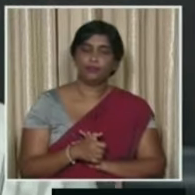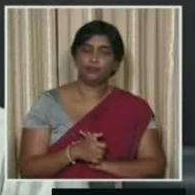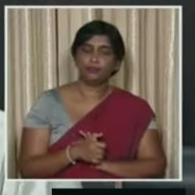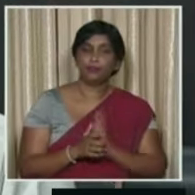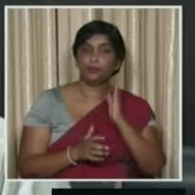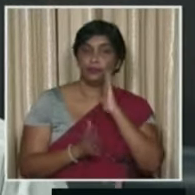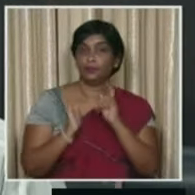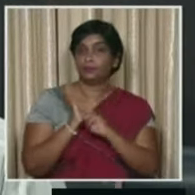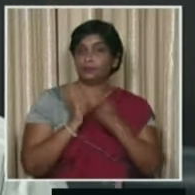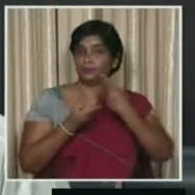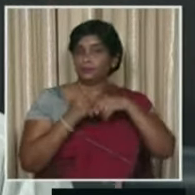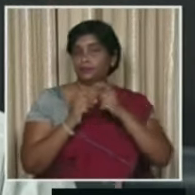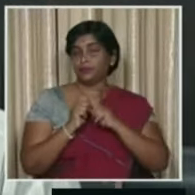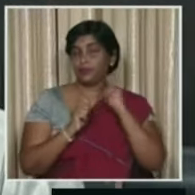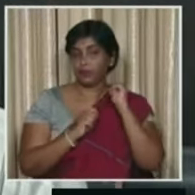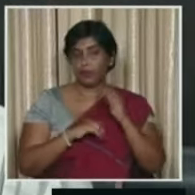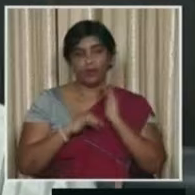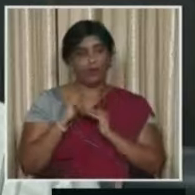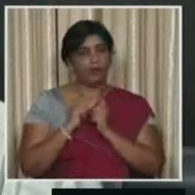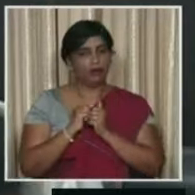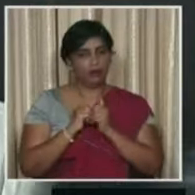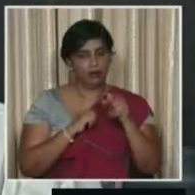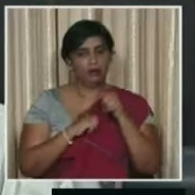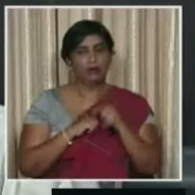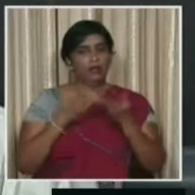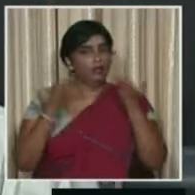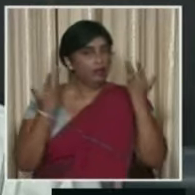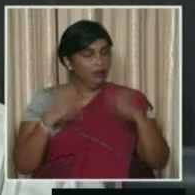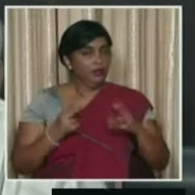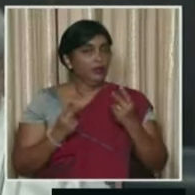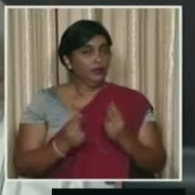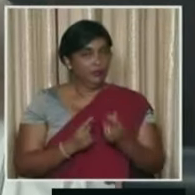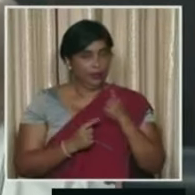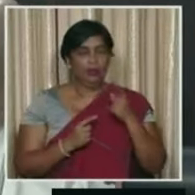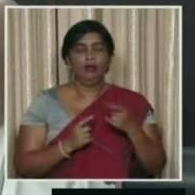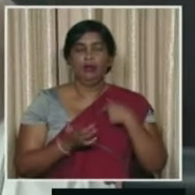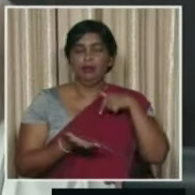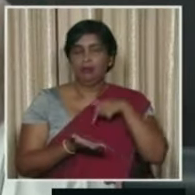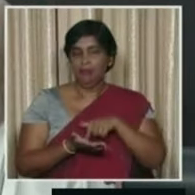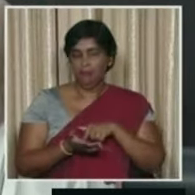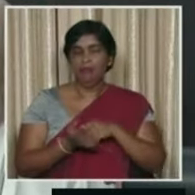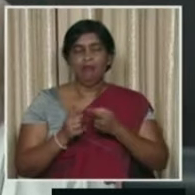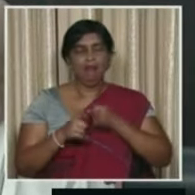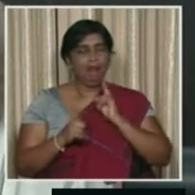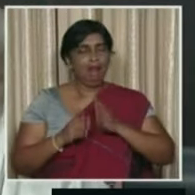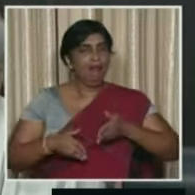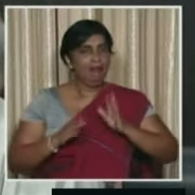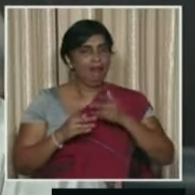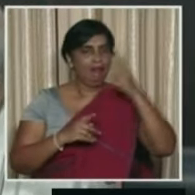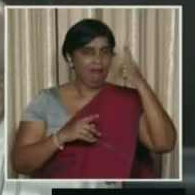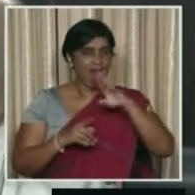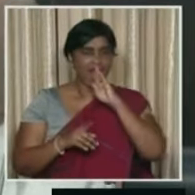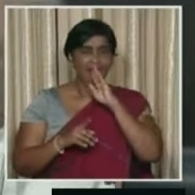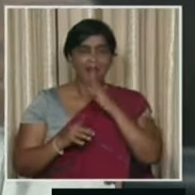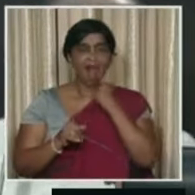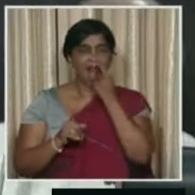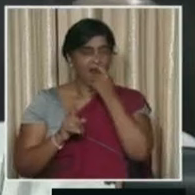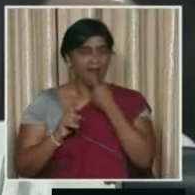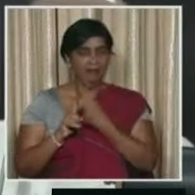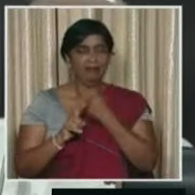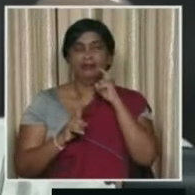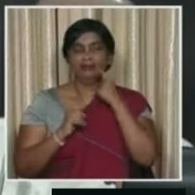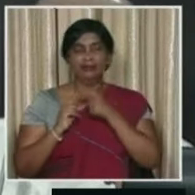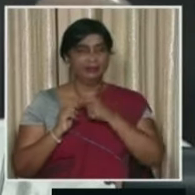විදේශ ණය ප්‍රතිවගත කිරීමේ ක්‍රියාවලිය අවසන් වූ ඉගතම් මධ්‍යම අභියෝග මාර්ගයේ දෙවන අදී එනම් කඩවත සිට